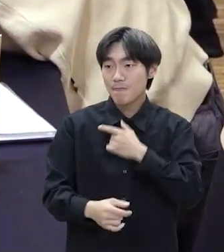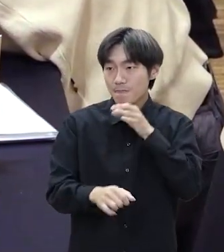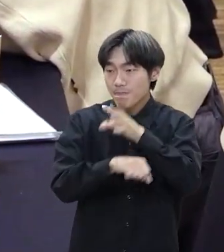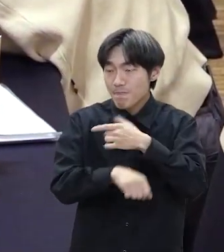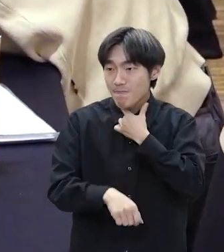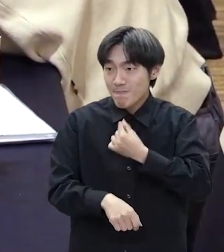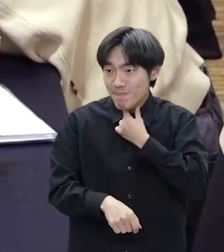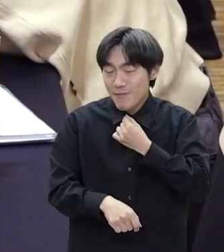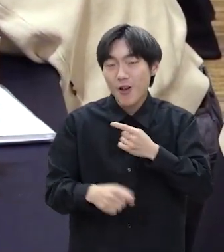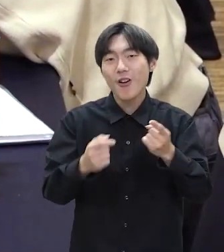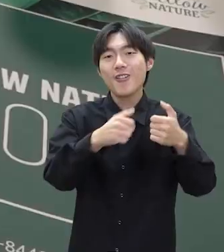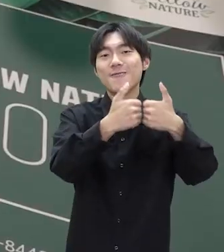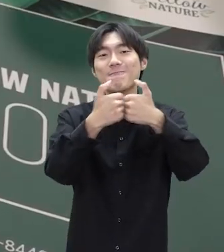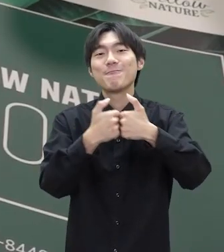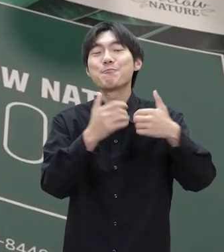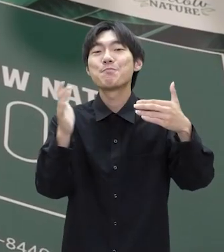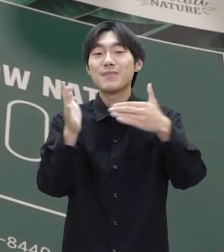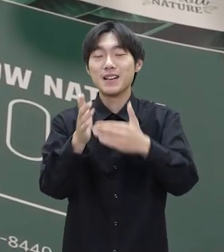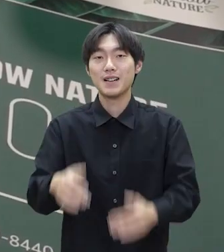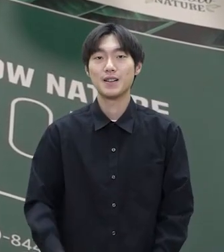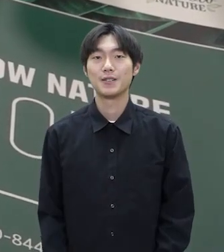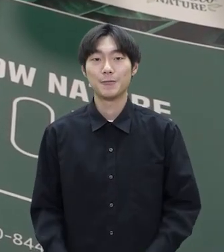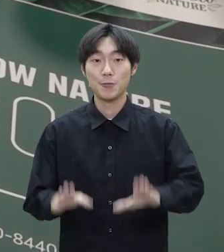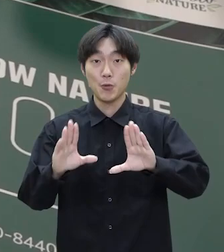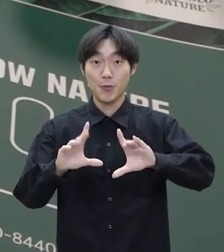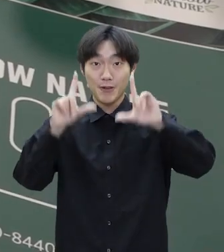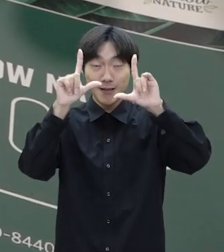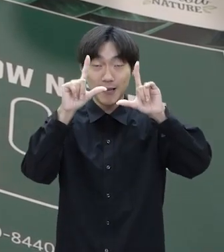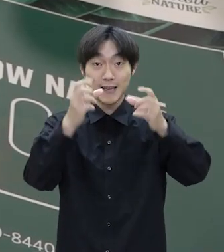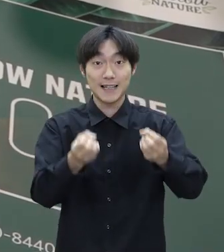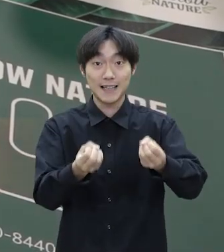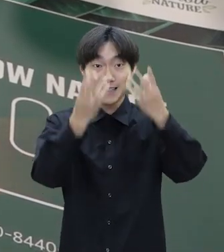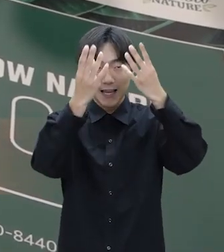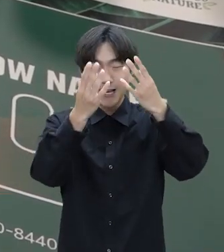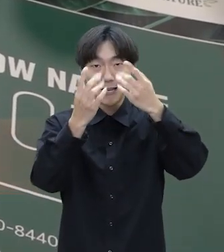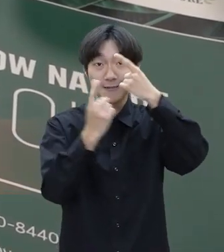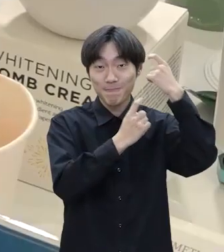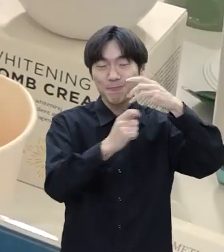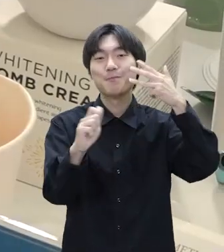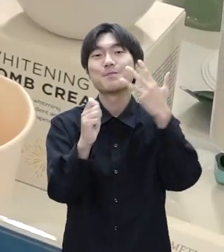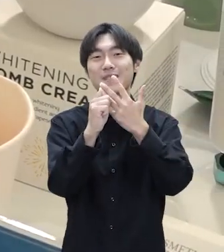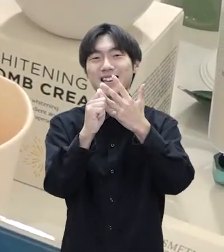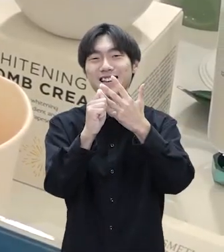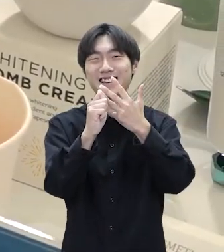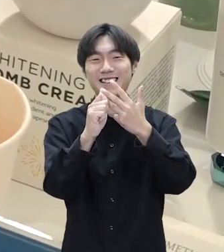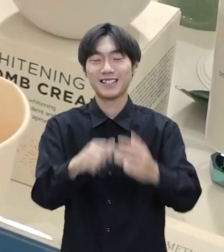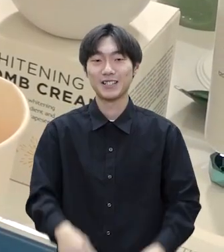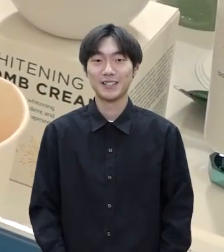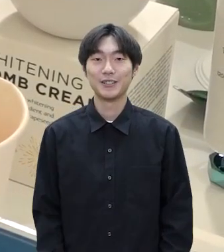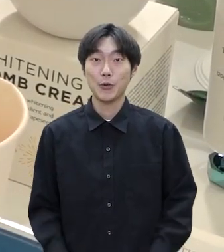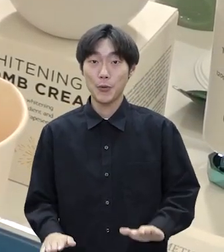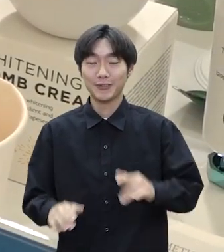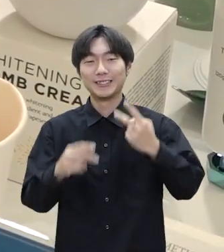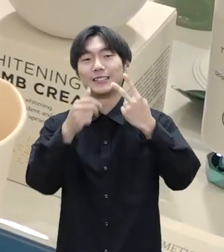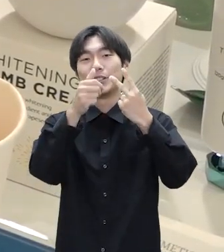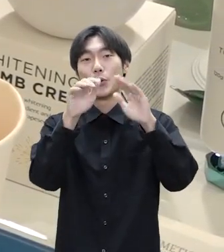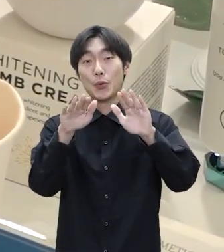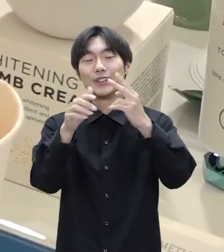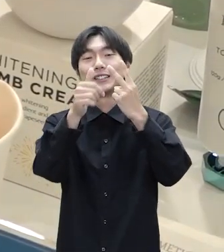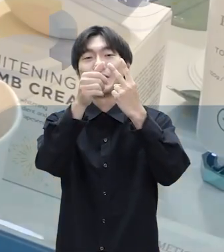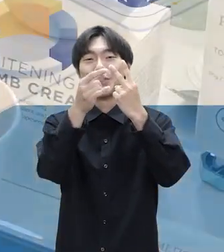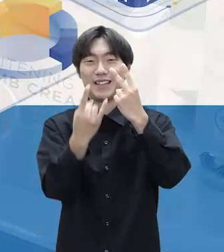상담이 진행됐습니다. 올해로 여덟 번째 개최되는 쥐벨리 수출 상담회는 총 2회로 나눠